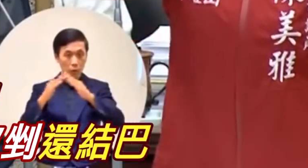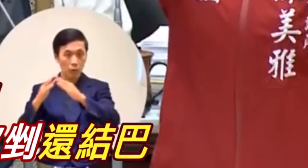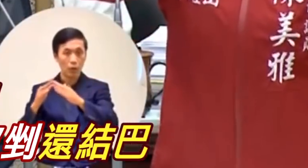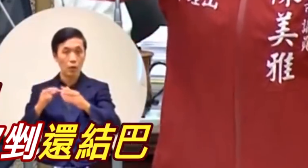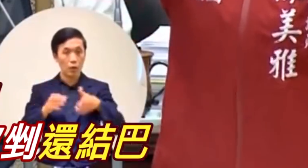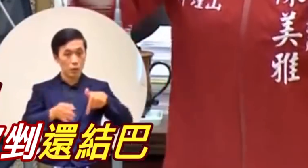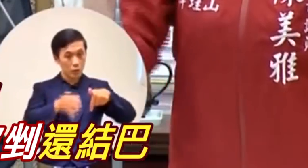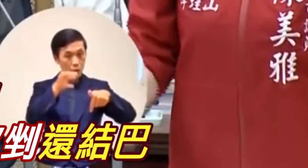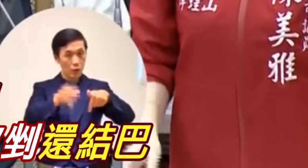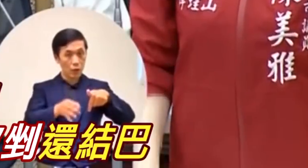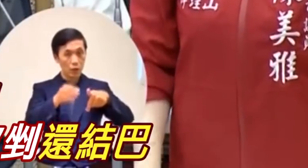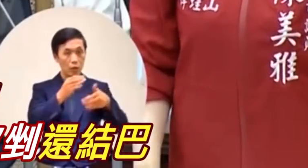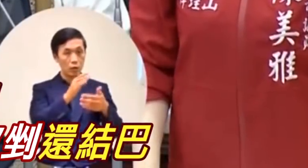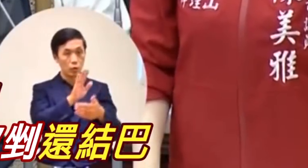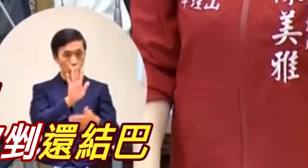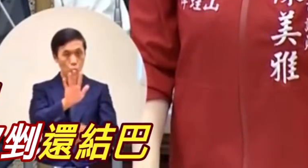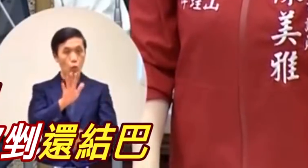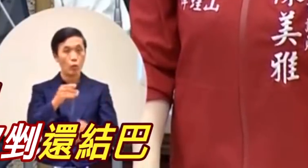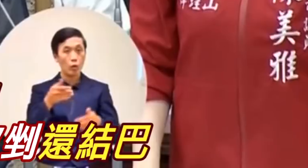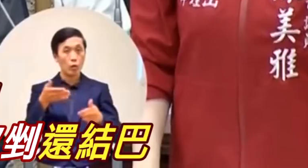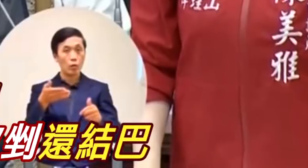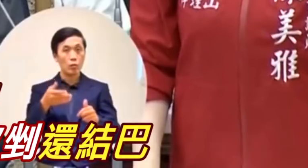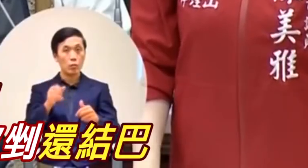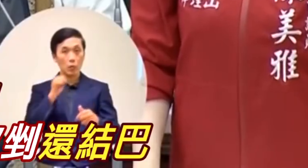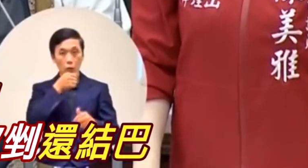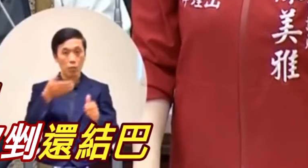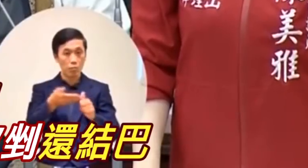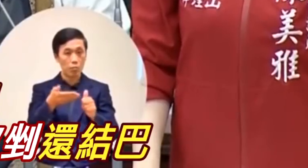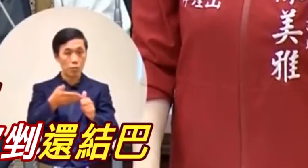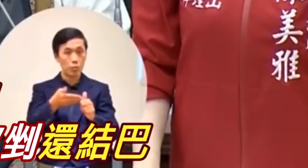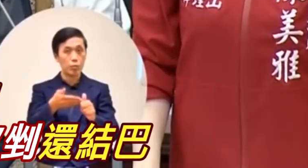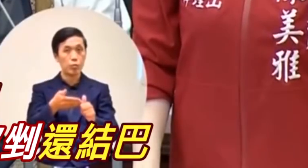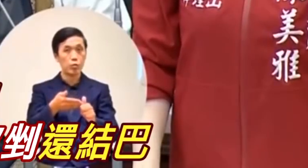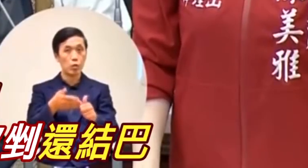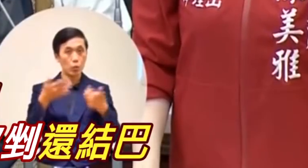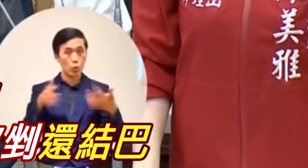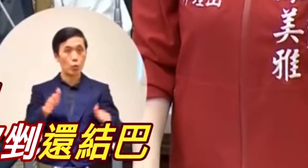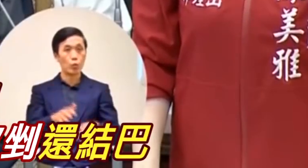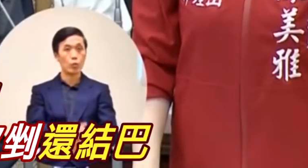它孕育培育了我们台湾。 所以当本席答应你去看现场，